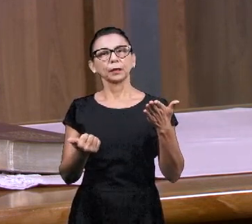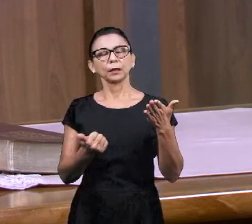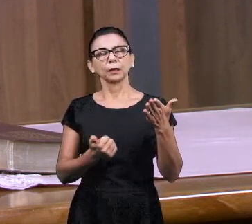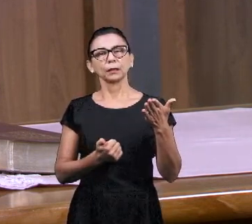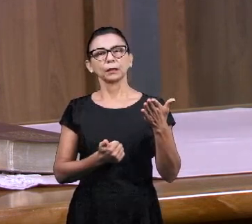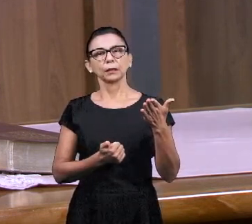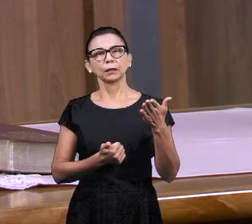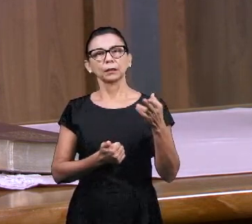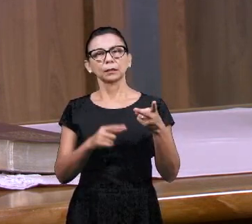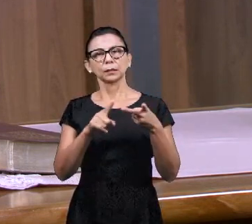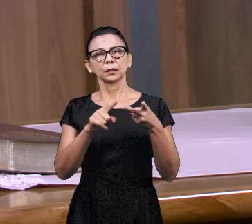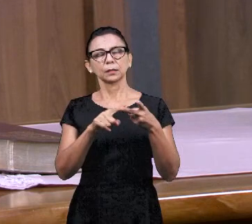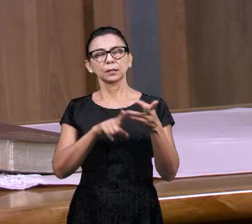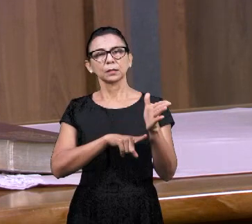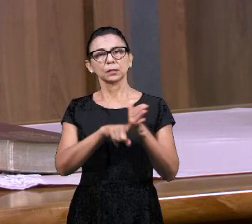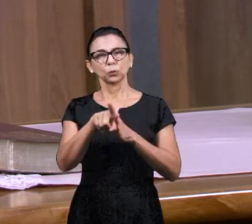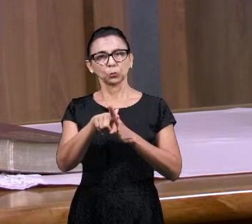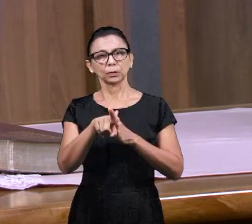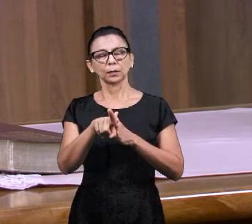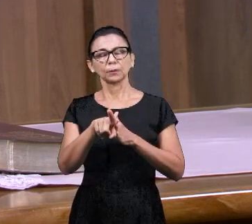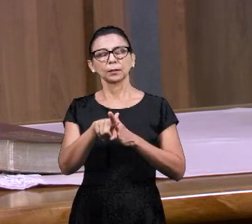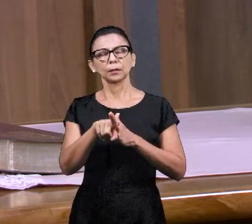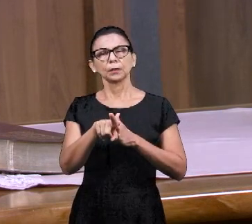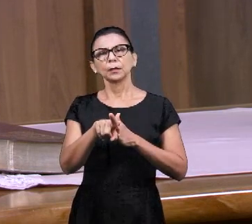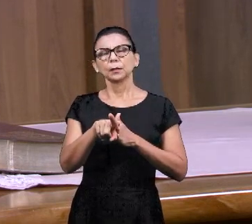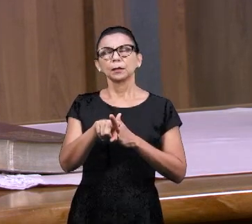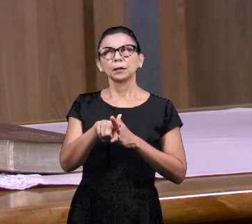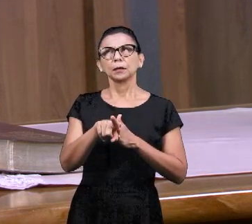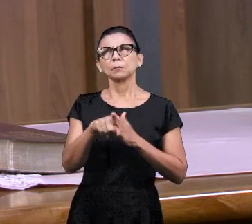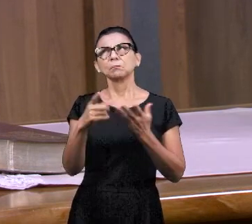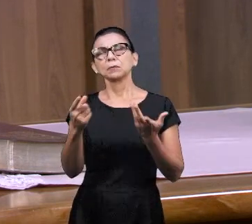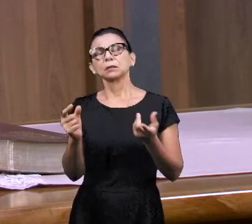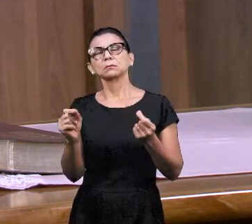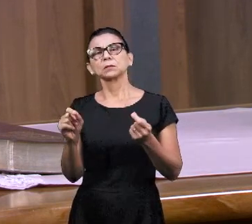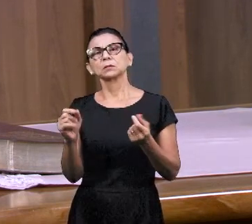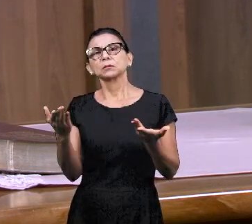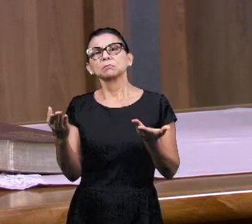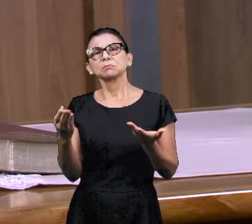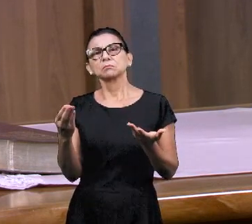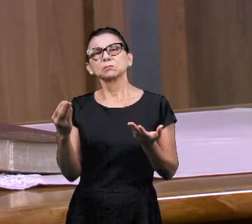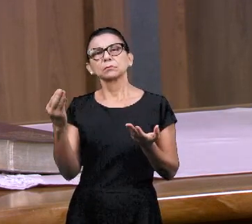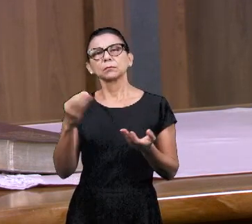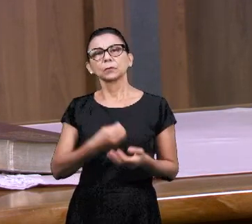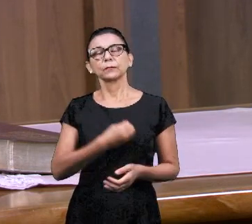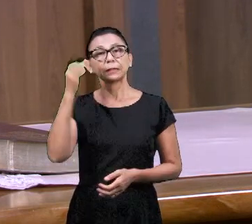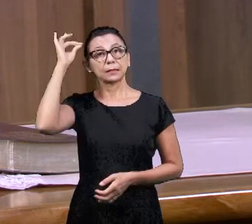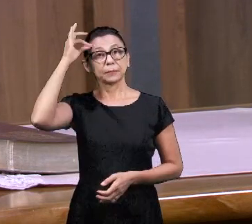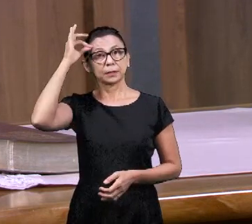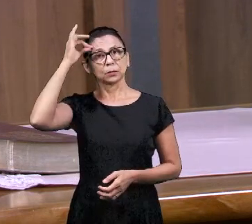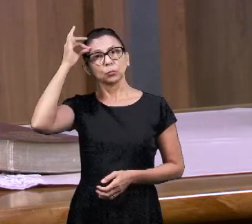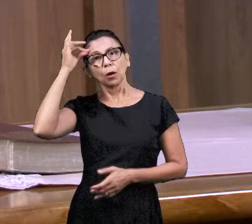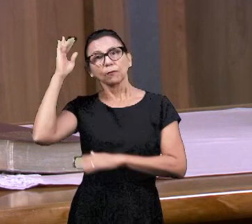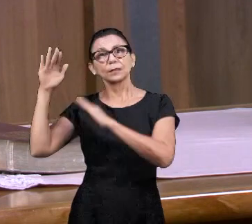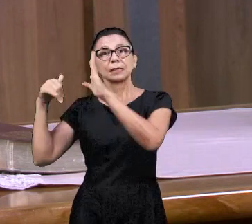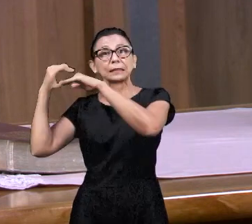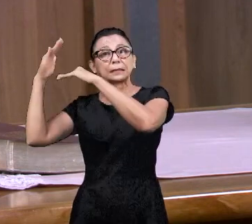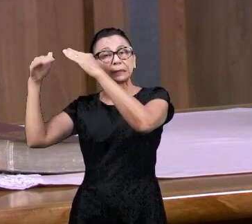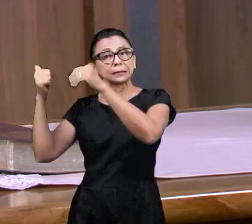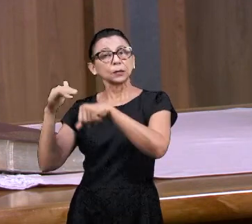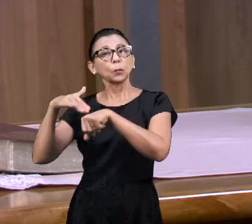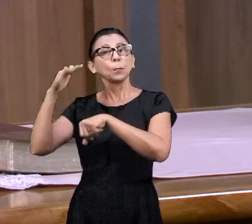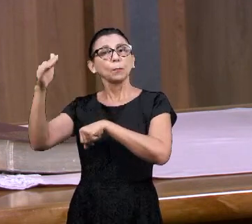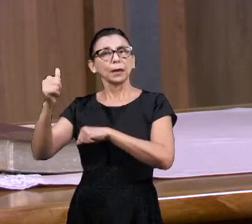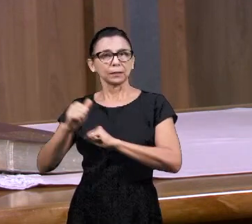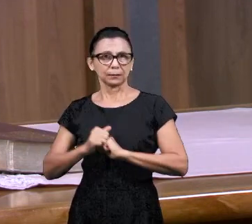deuxième question, quelle a été celle de plus grand profit, bénéfice pour votre vie